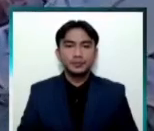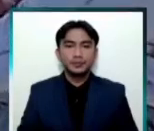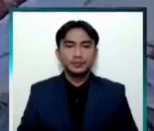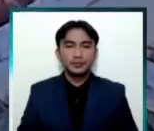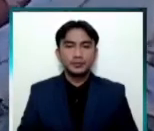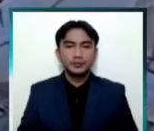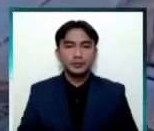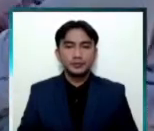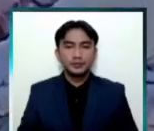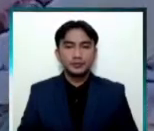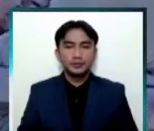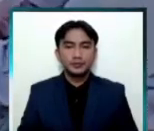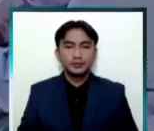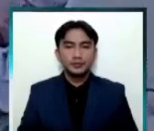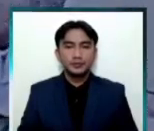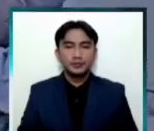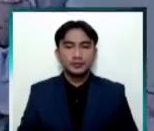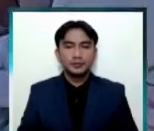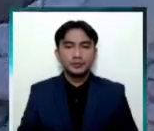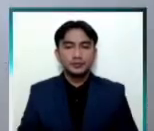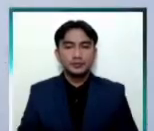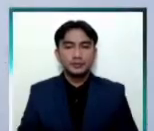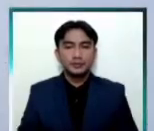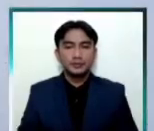Ivy Hernando, GMA News.